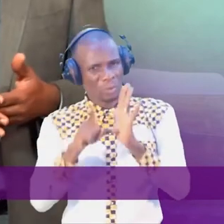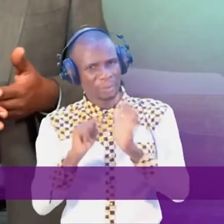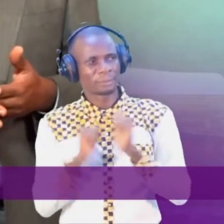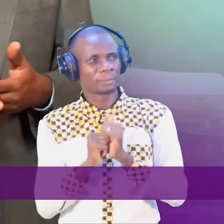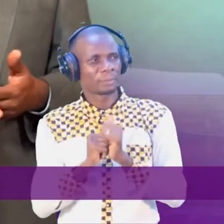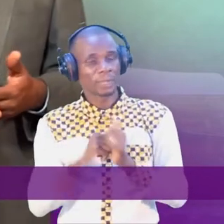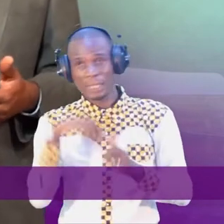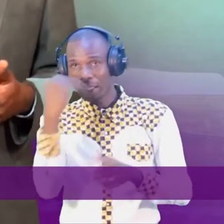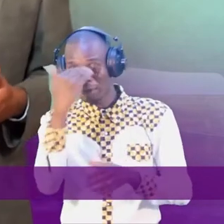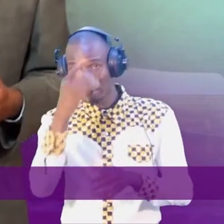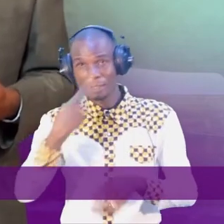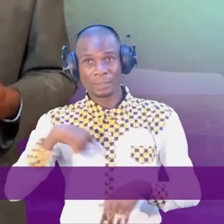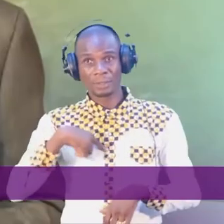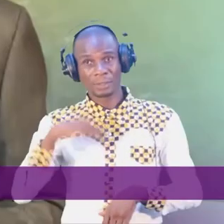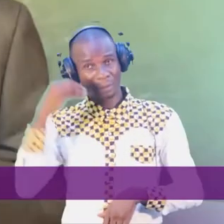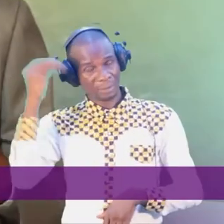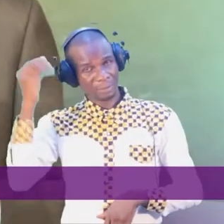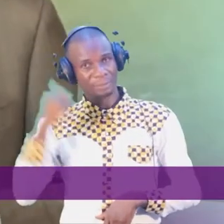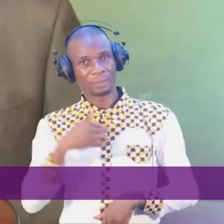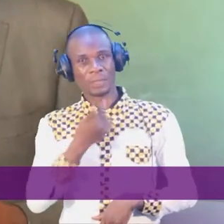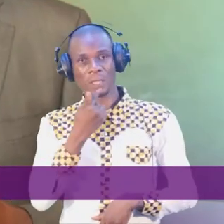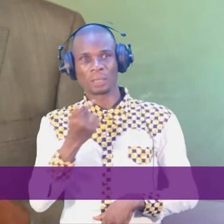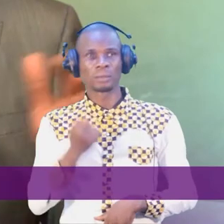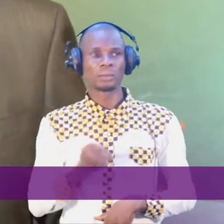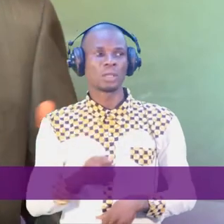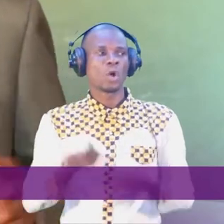Na watu wengi wanafanya chochote wanavyotaka.